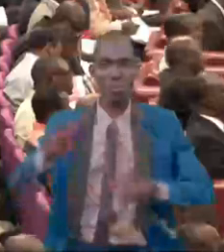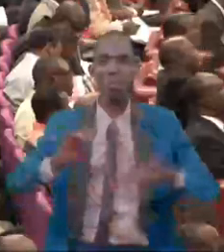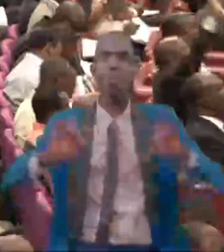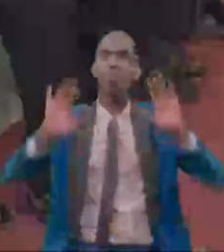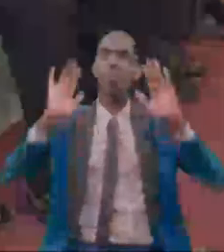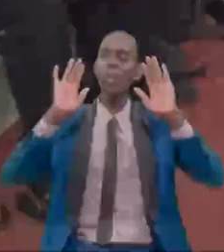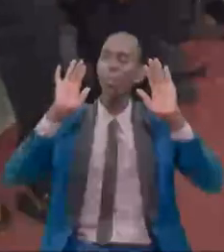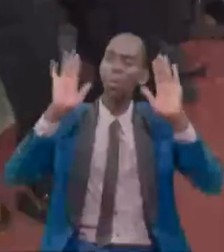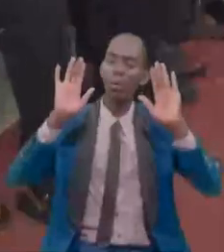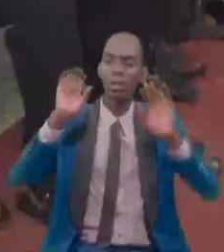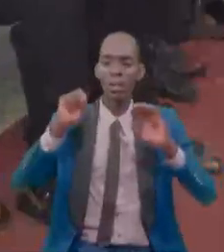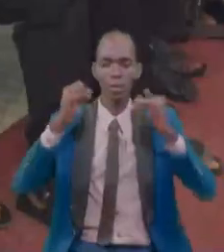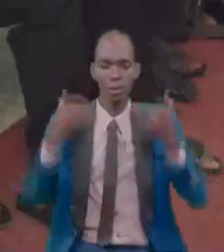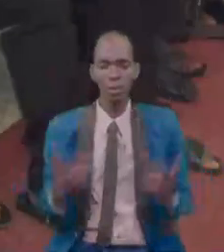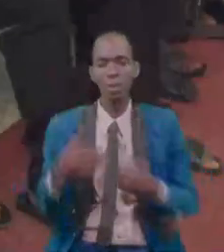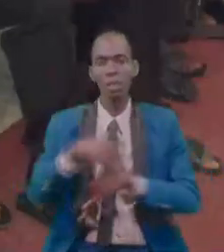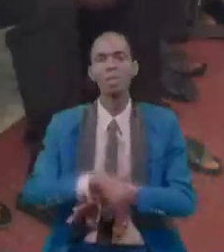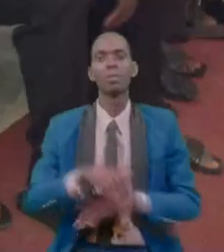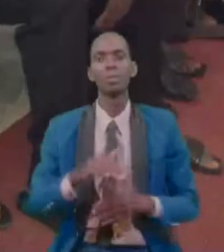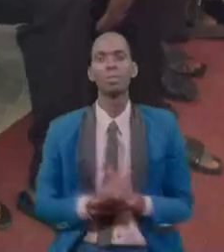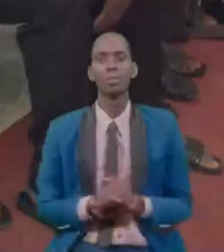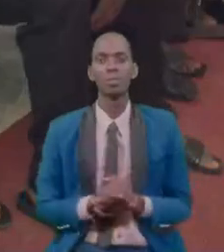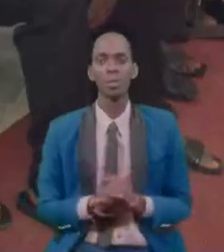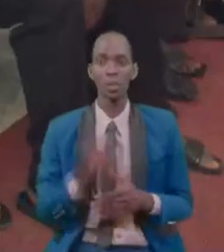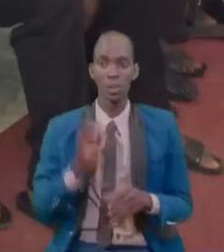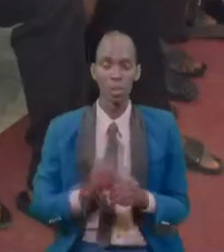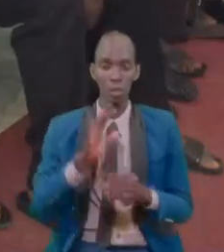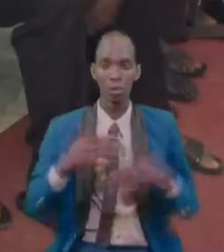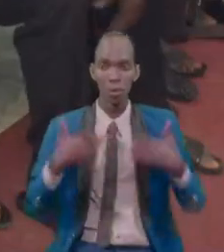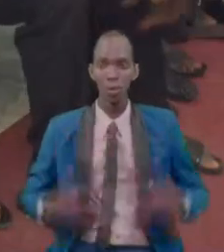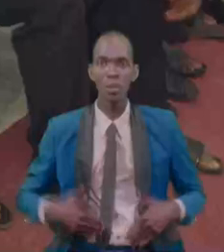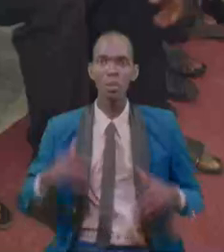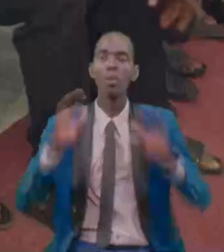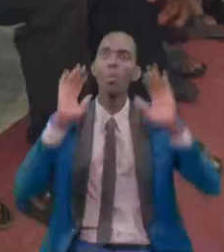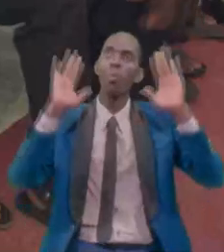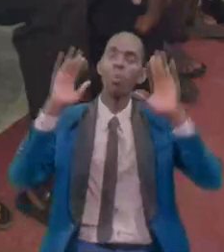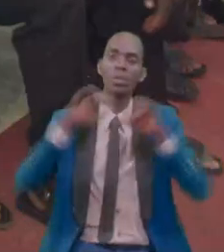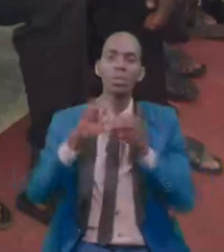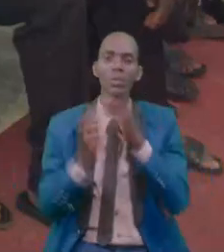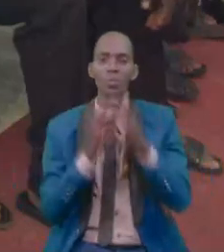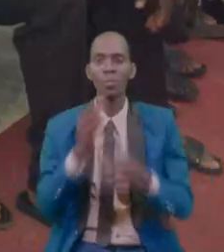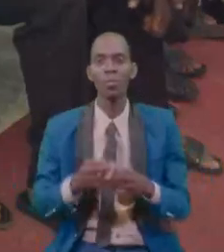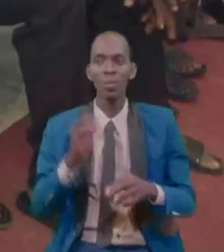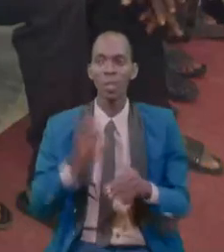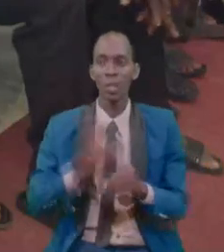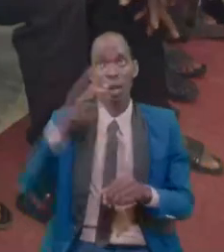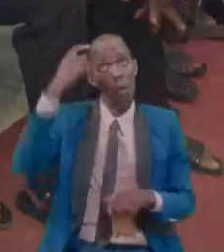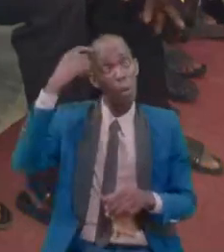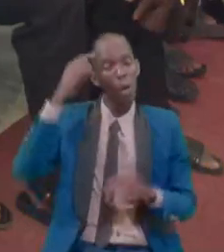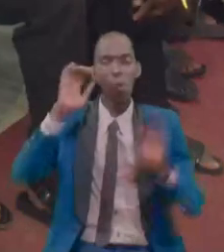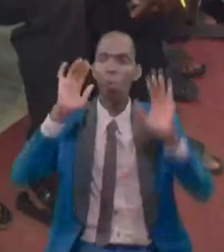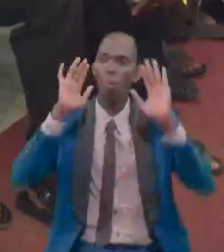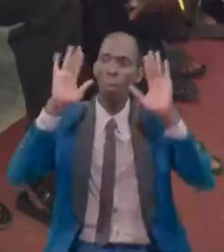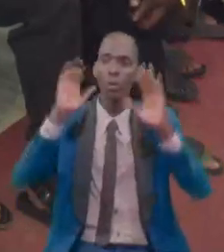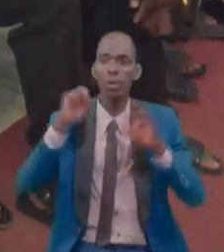crie, merveille ce soir. Dans votre corps, il y aura des merveilles. dans votre cerveau